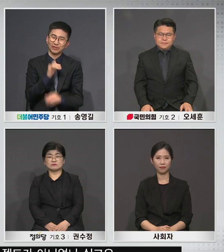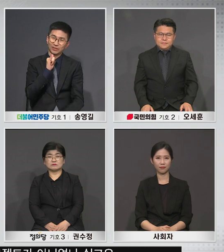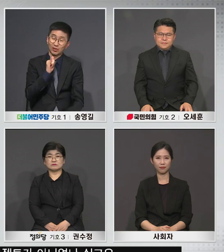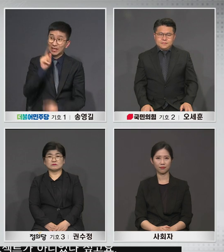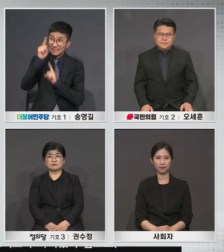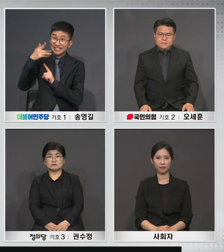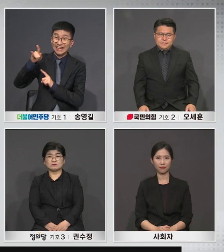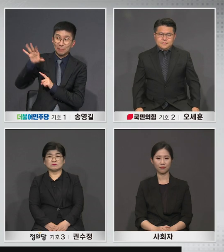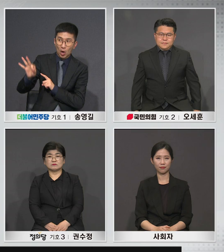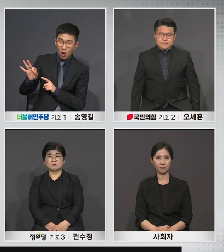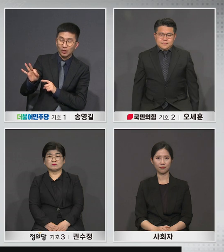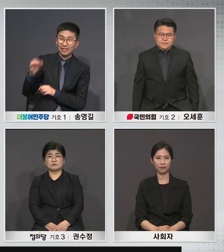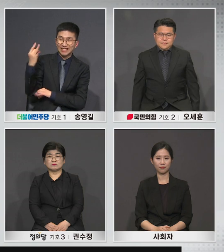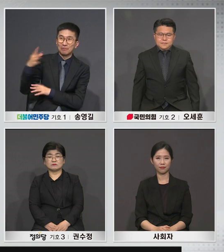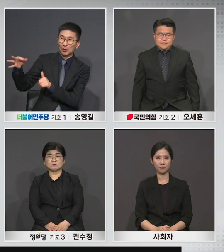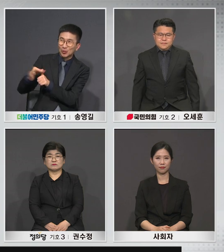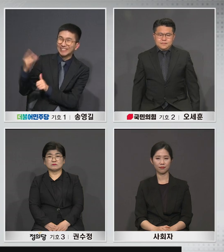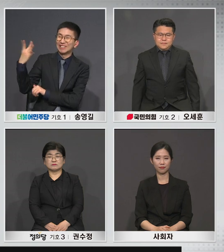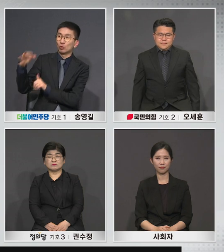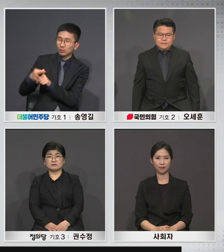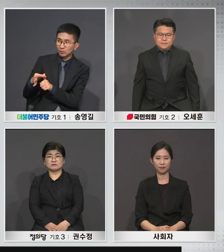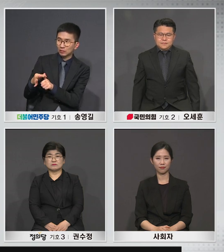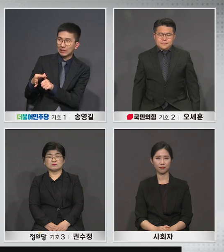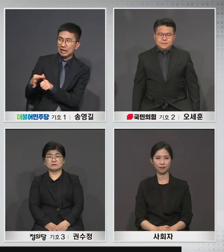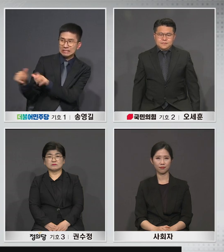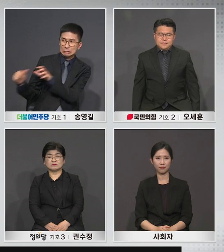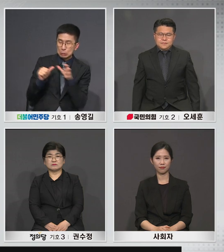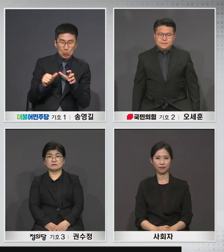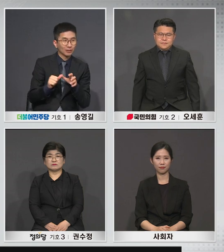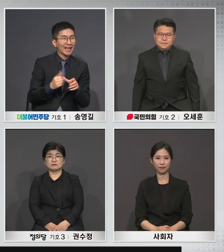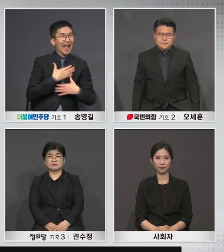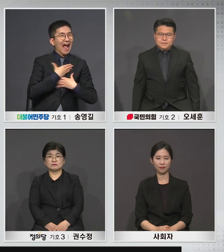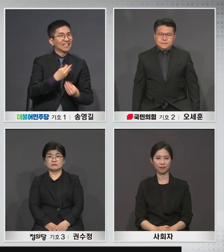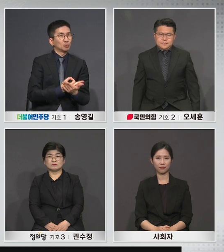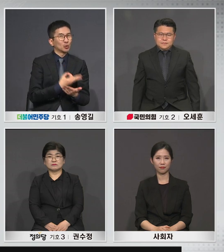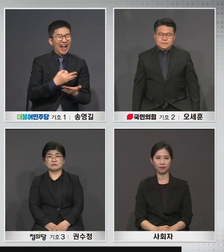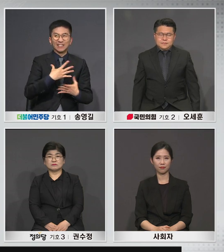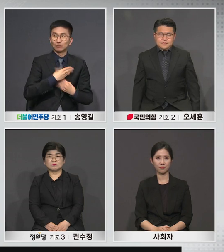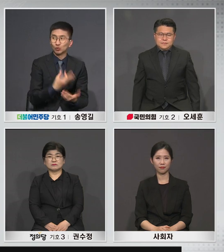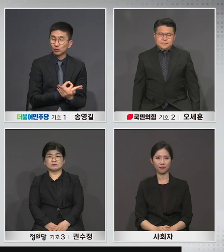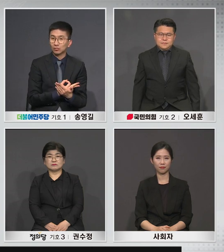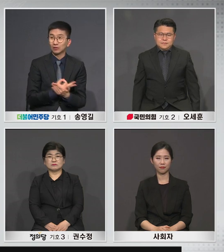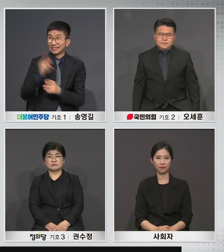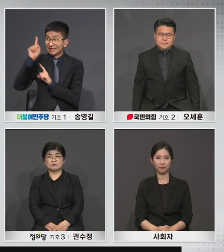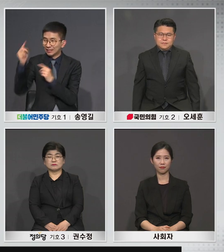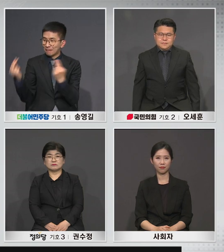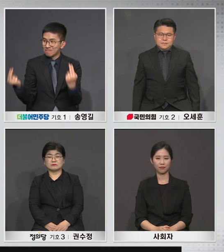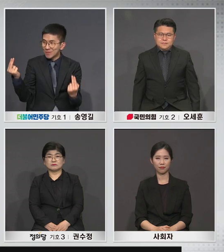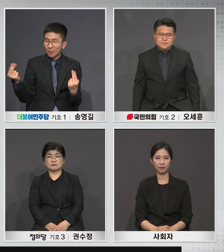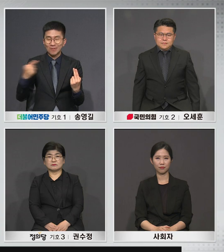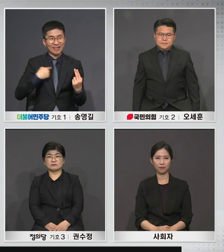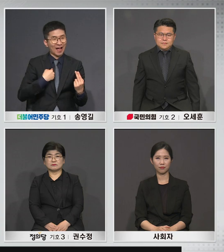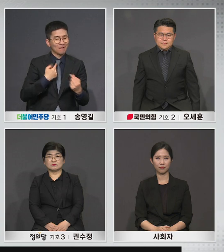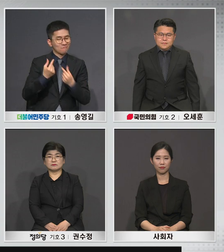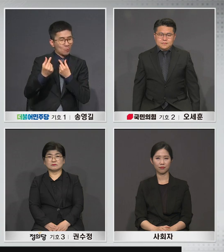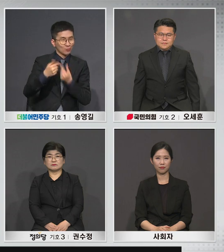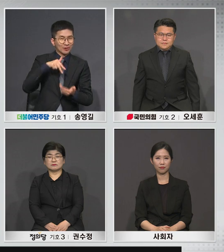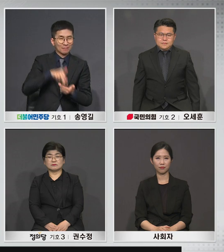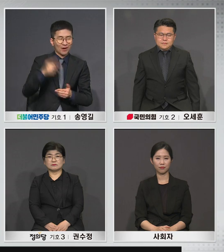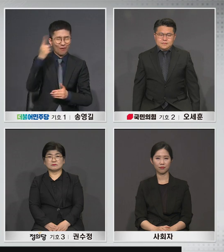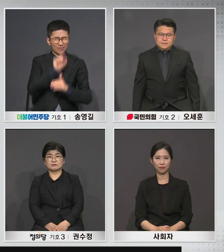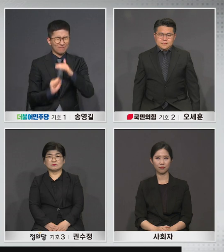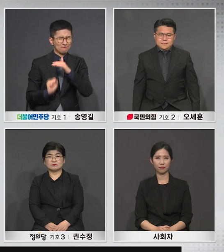의식하고 계속 안심소득에 집착한 걸 보면 뭔가 이재명 후보와 대비돼서 자신이 보수의 어떤 대권